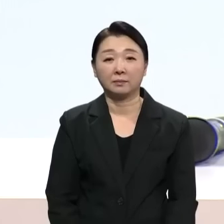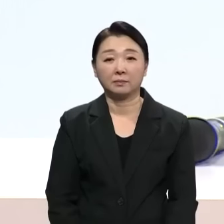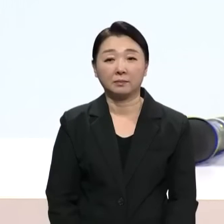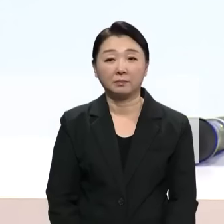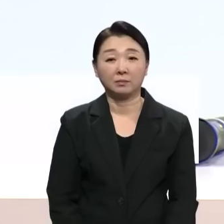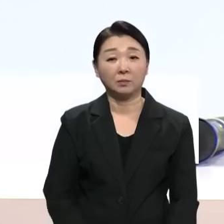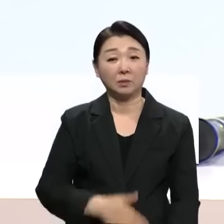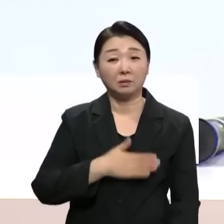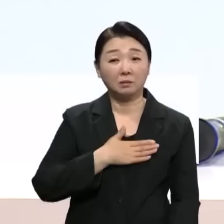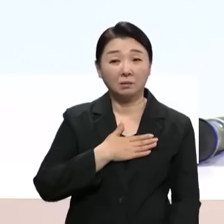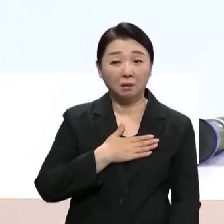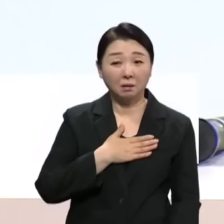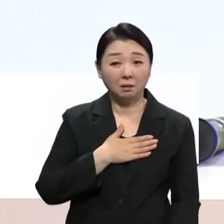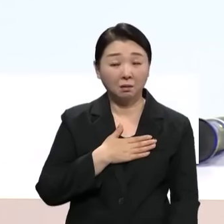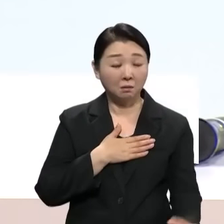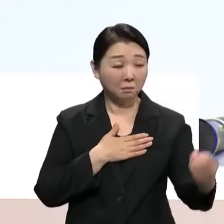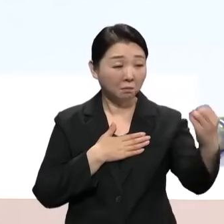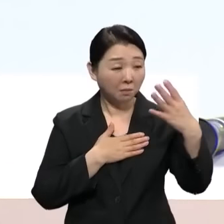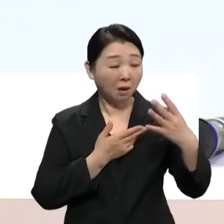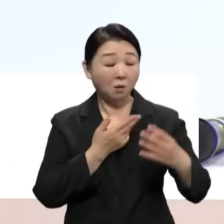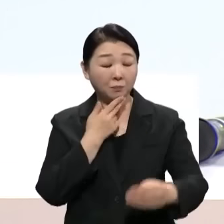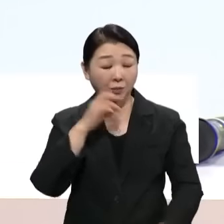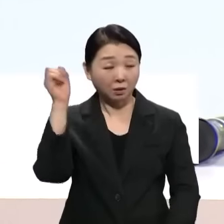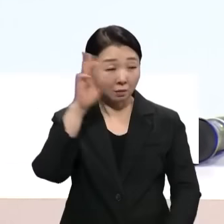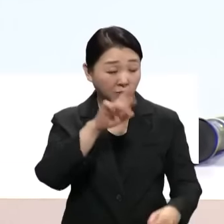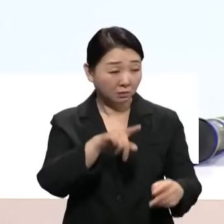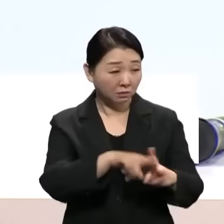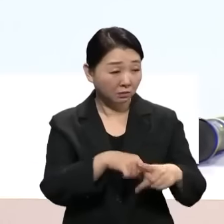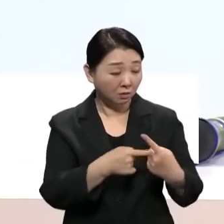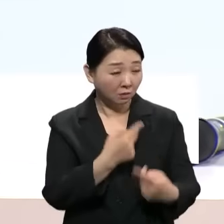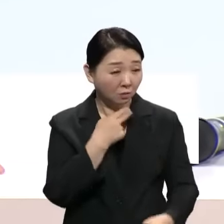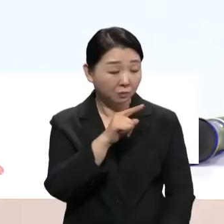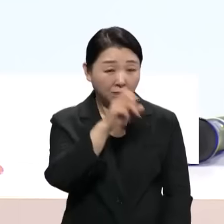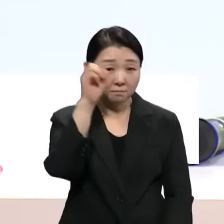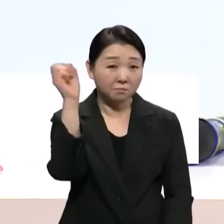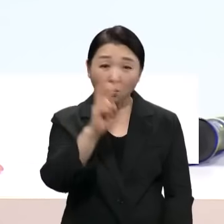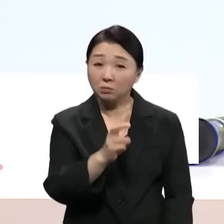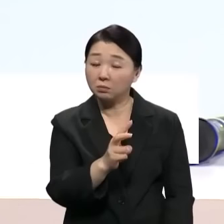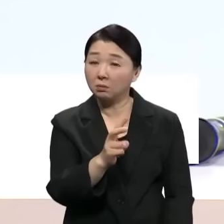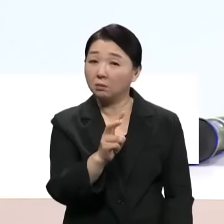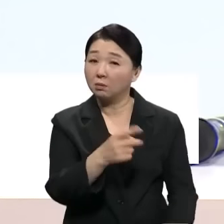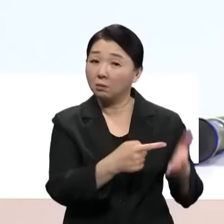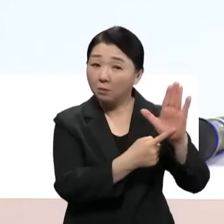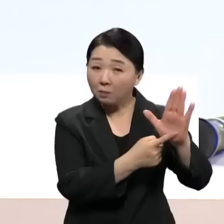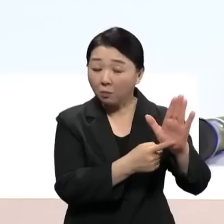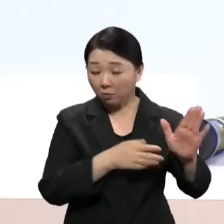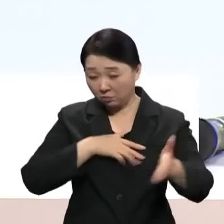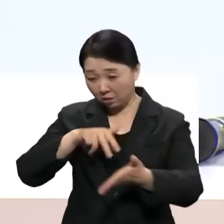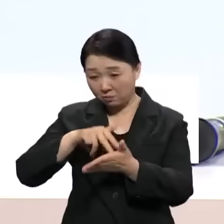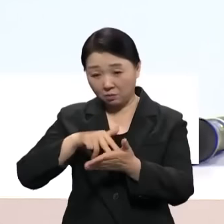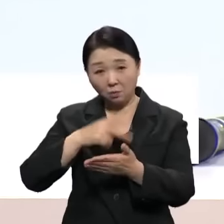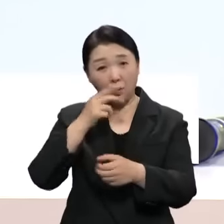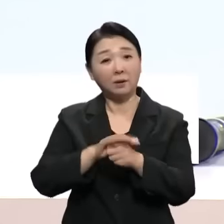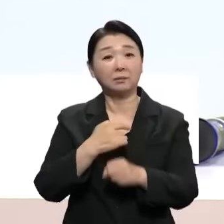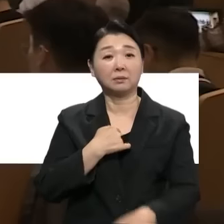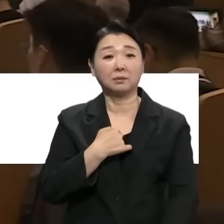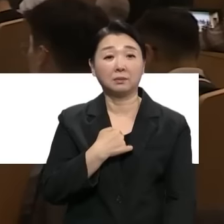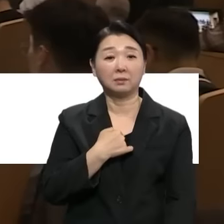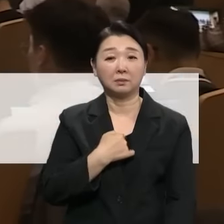아니 나한테 아무런 얘기도 안 했다가 양해도 없이 갑자기 자기네들이 먼저 낸대. 제 입장에서 얼마나